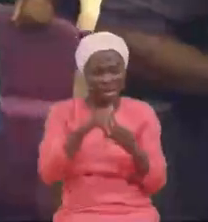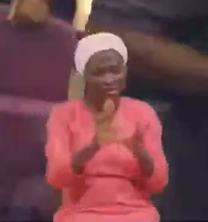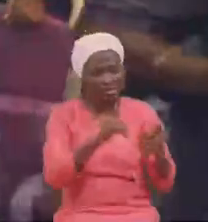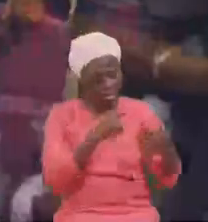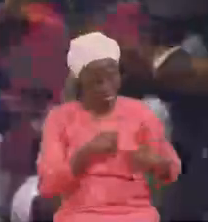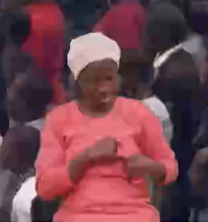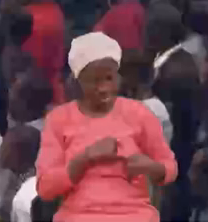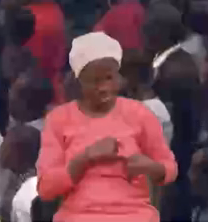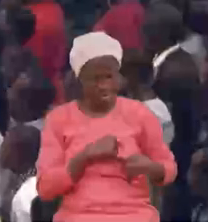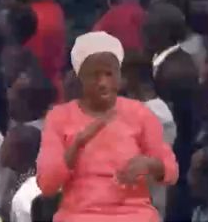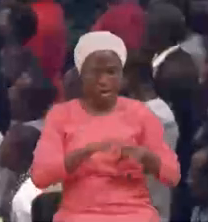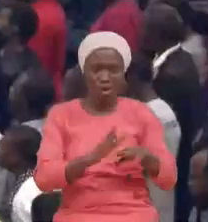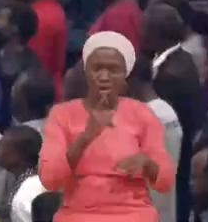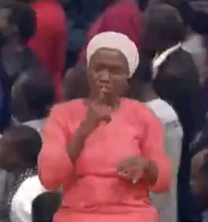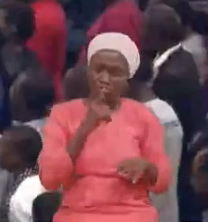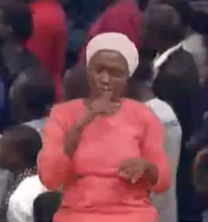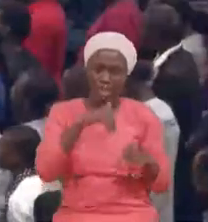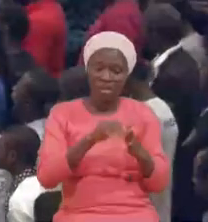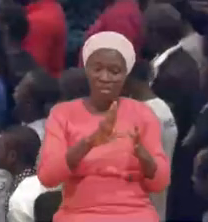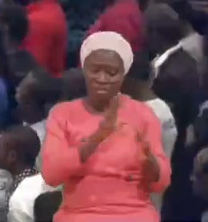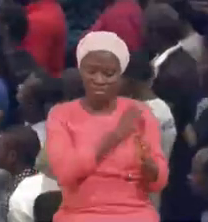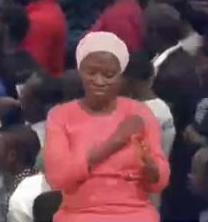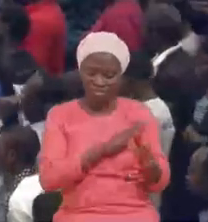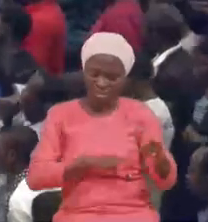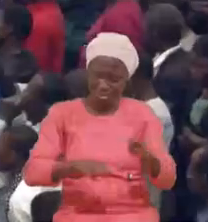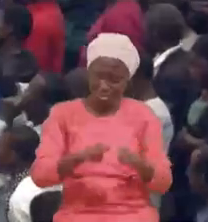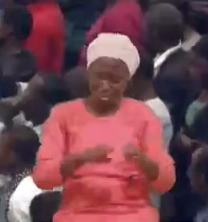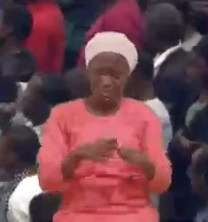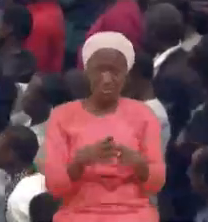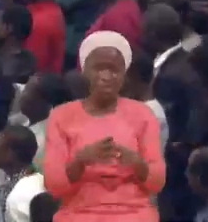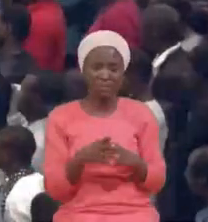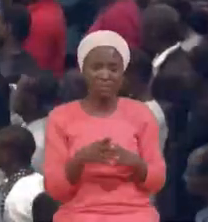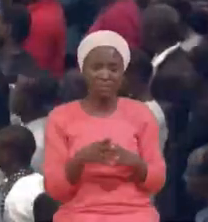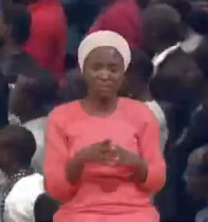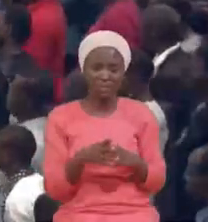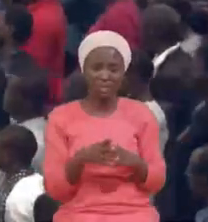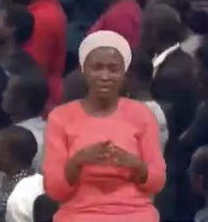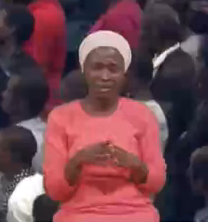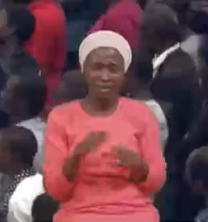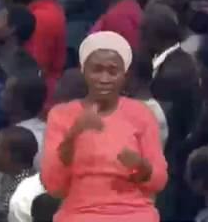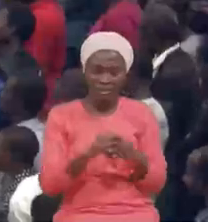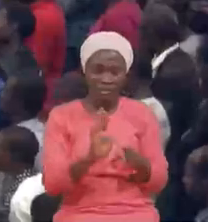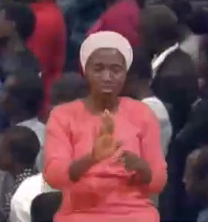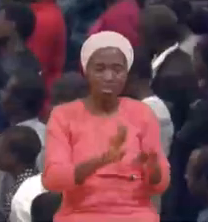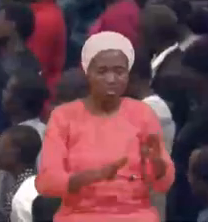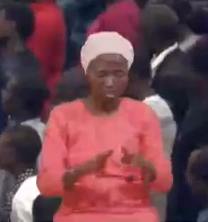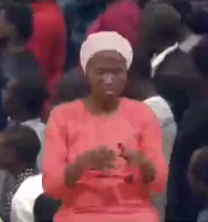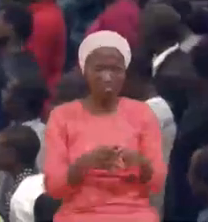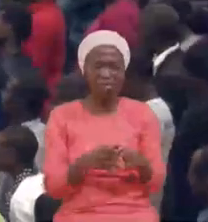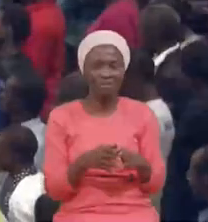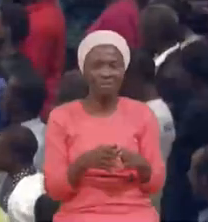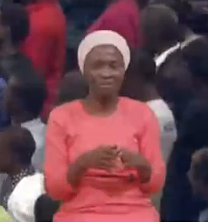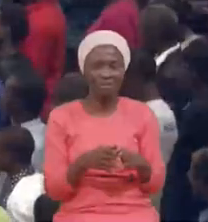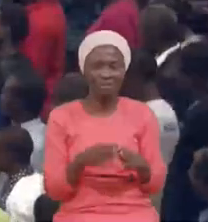sur votre langue, dans votre habitude. dans votre